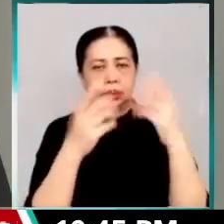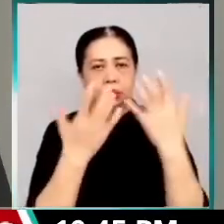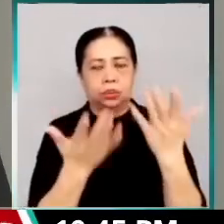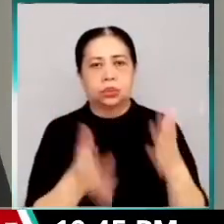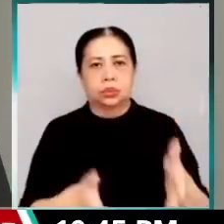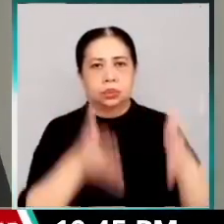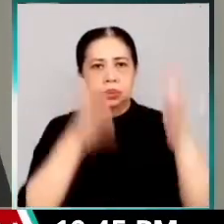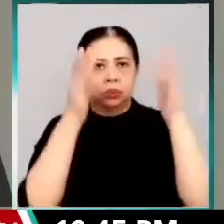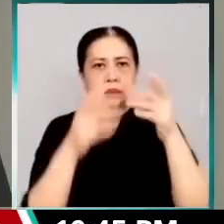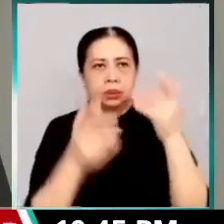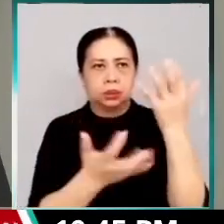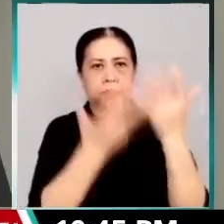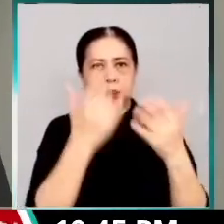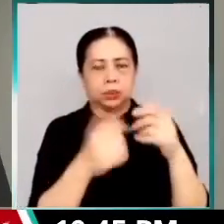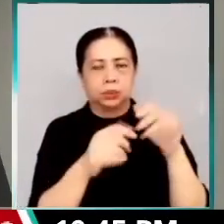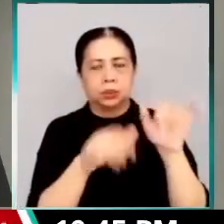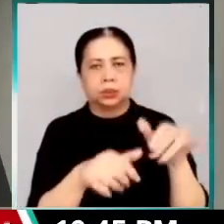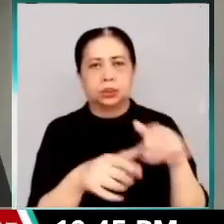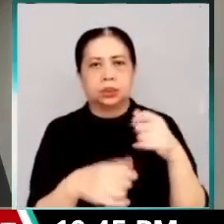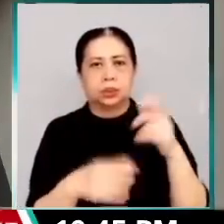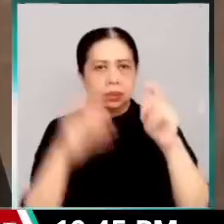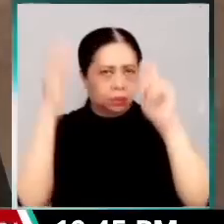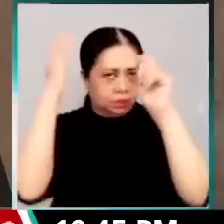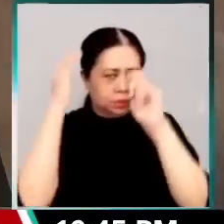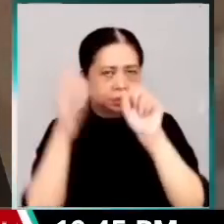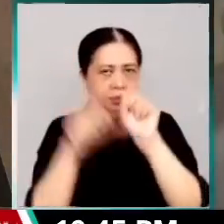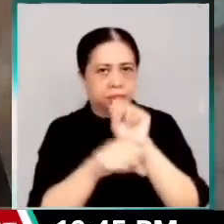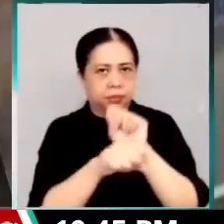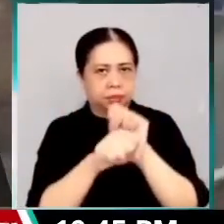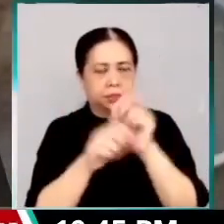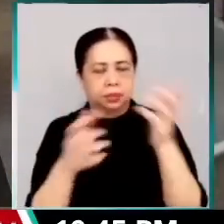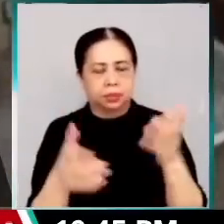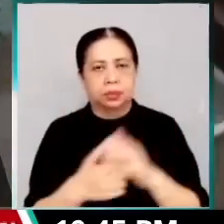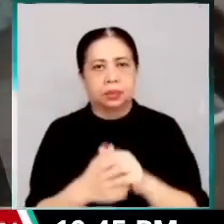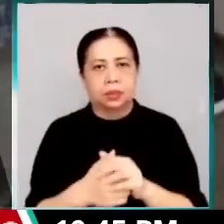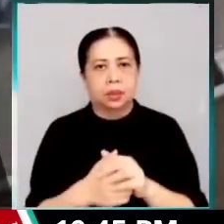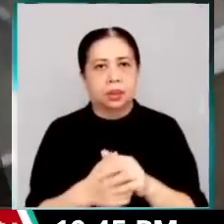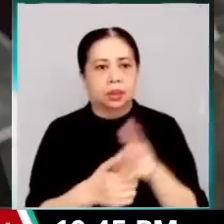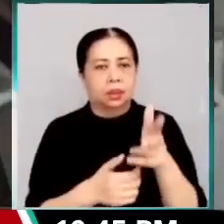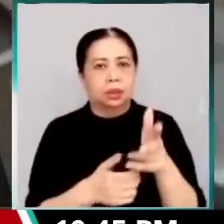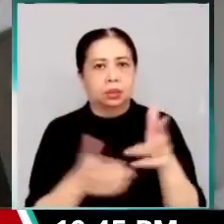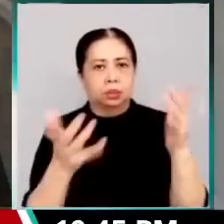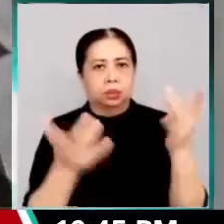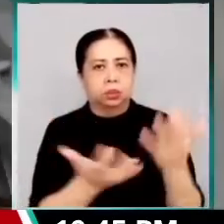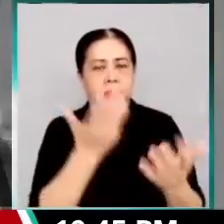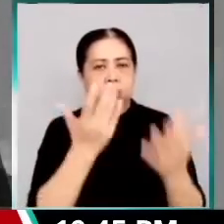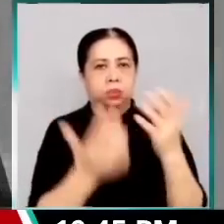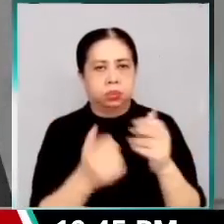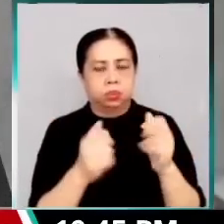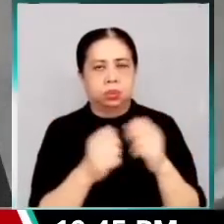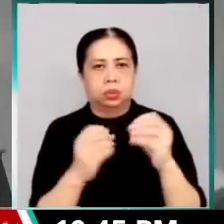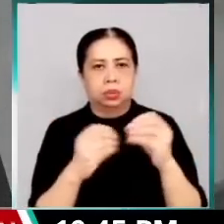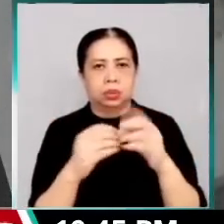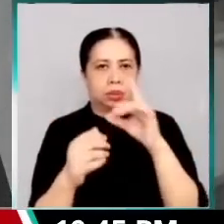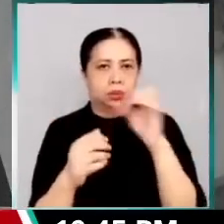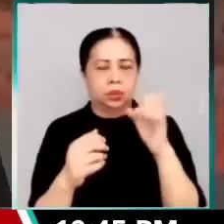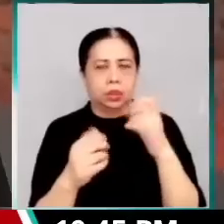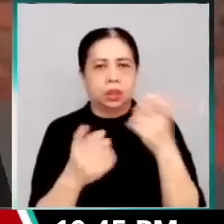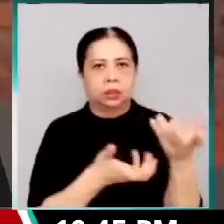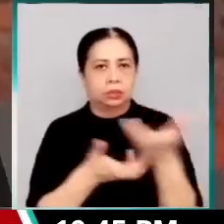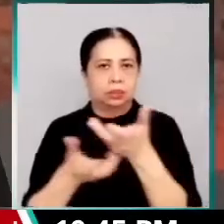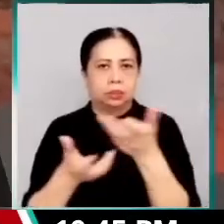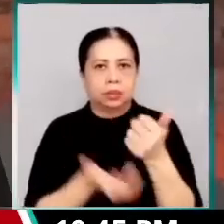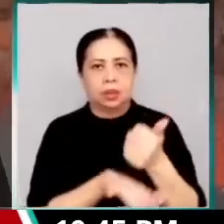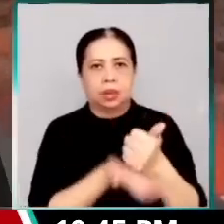abandonadong pagawaan ng sombrero. Nasunog din ang isang nakaparadang sasakyan. Mahigit 100 bumbero ang nagtulong-tulong na